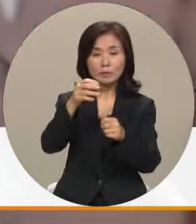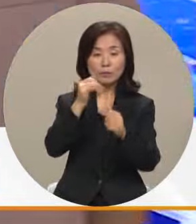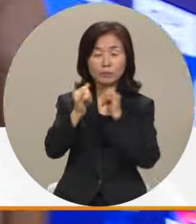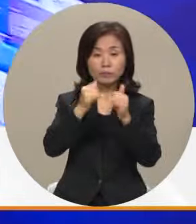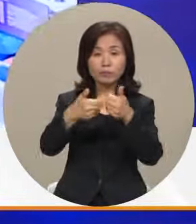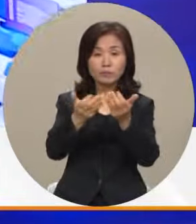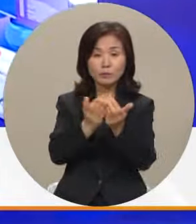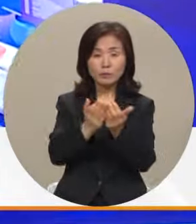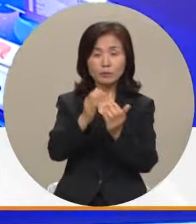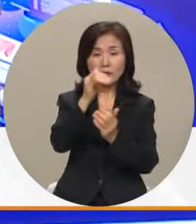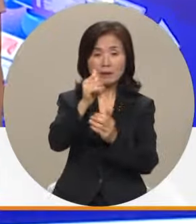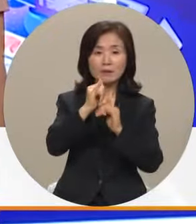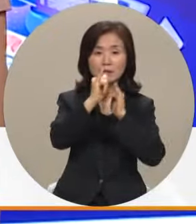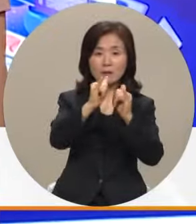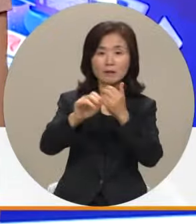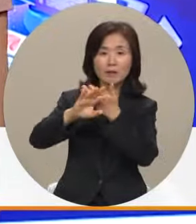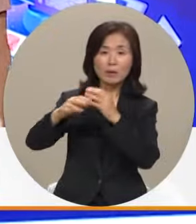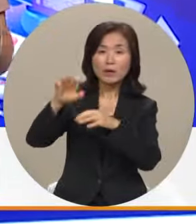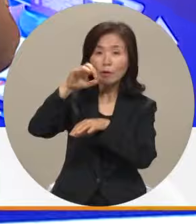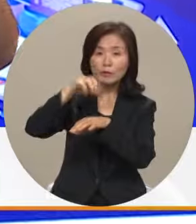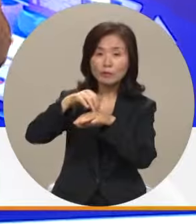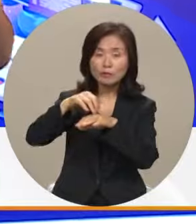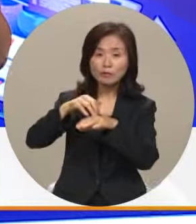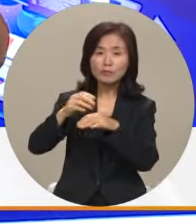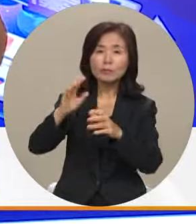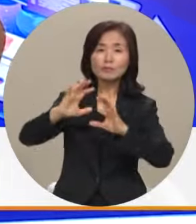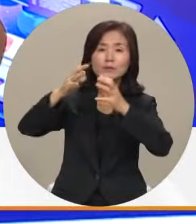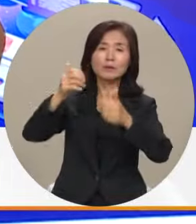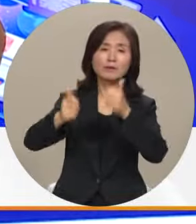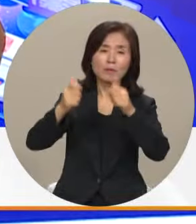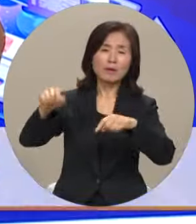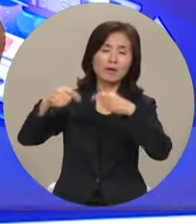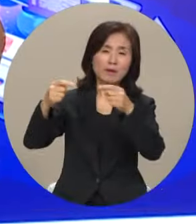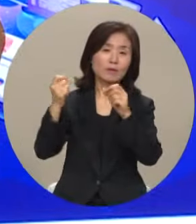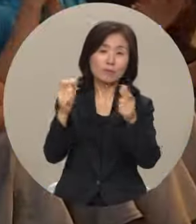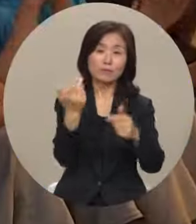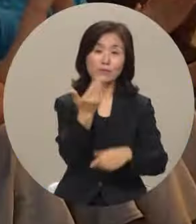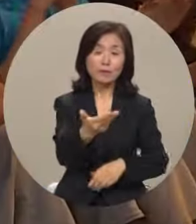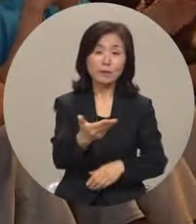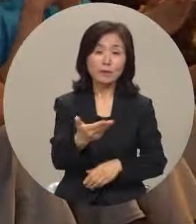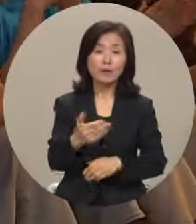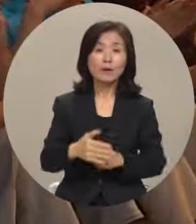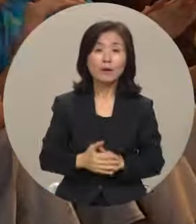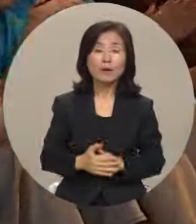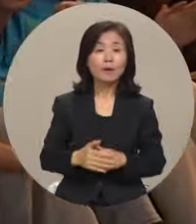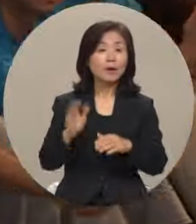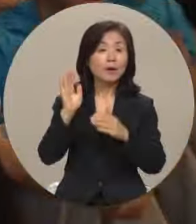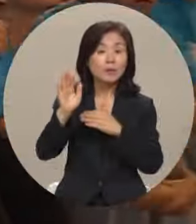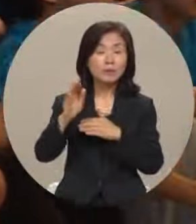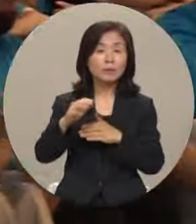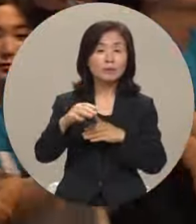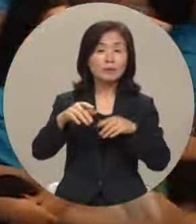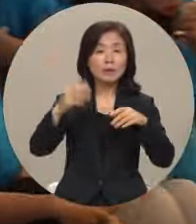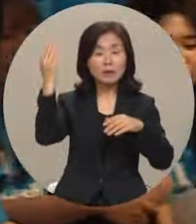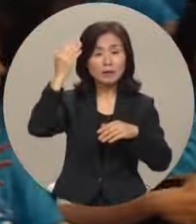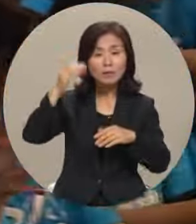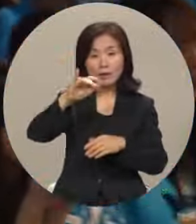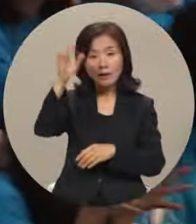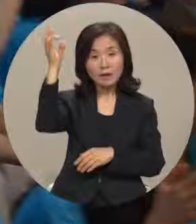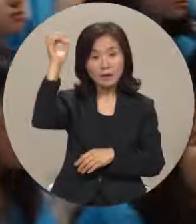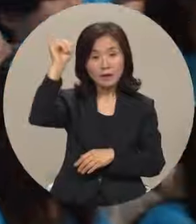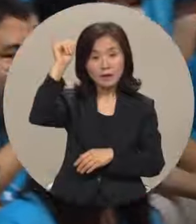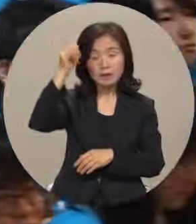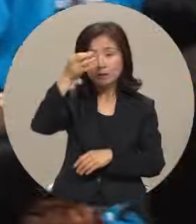연수와 국제대회에 참가할 수 있는 기회도 주어졌습니다. 주최 측은 앞으로 국내 기업들의 AI 기술을 지역